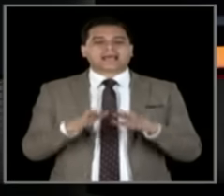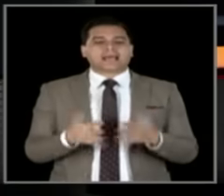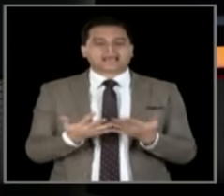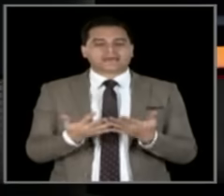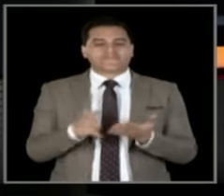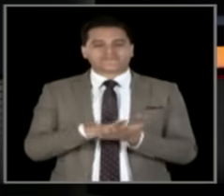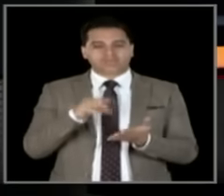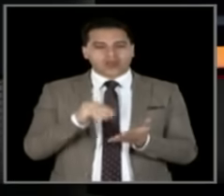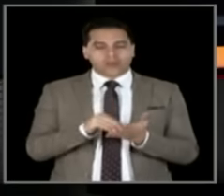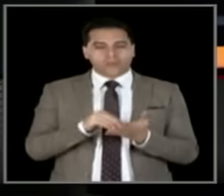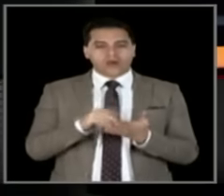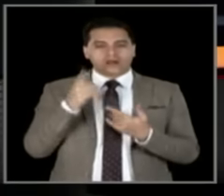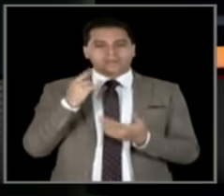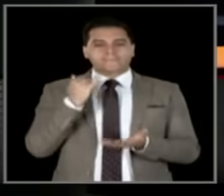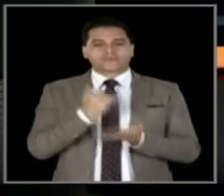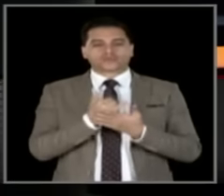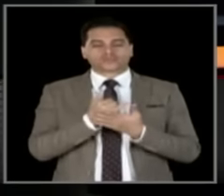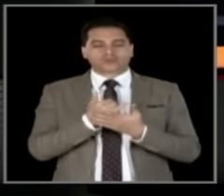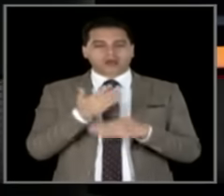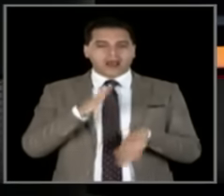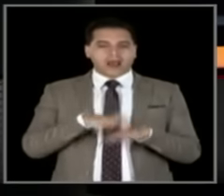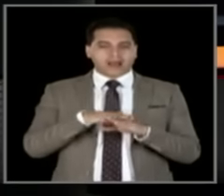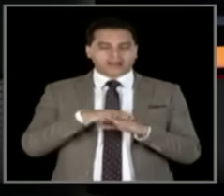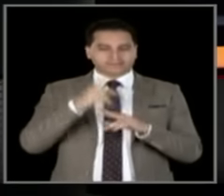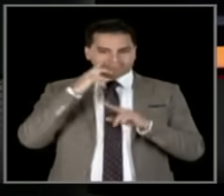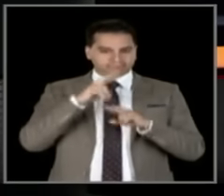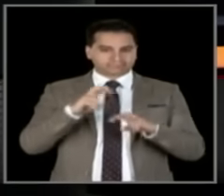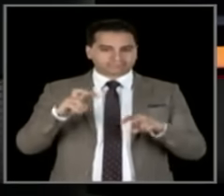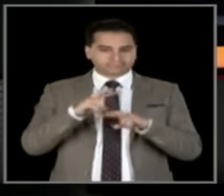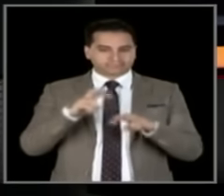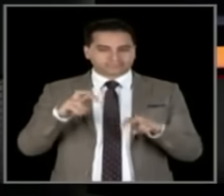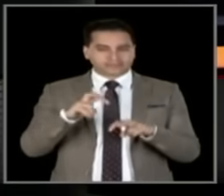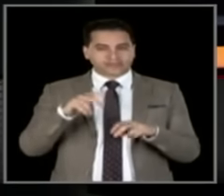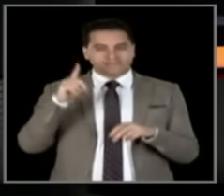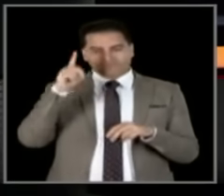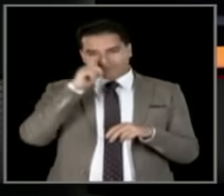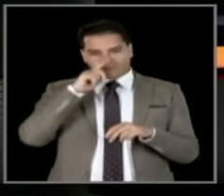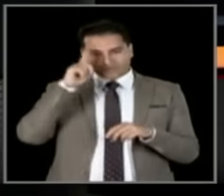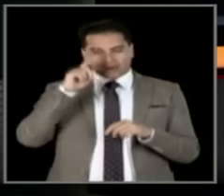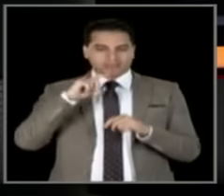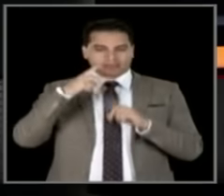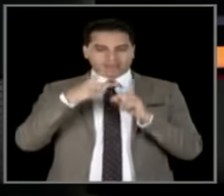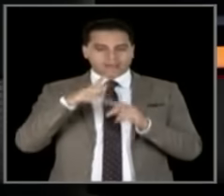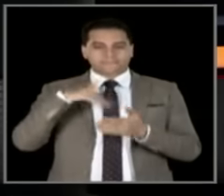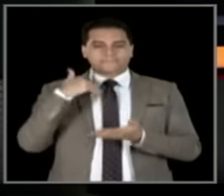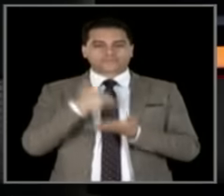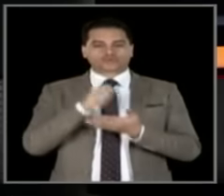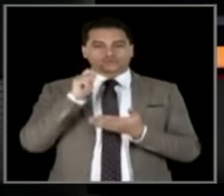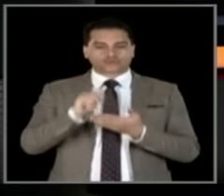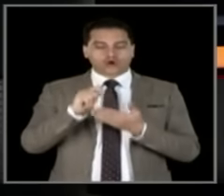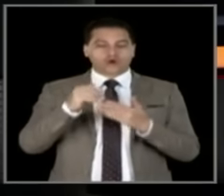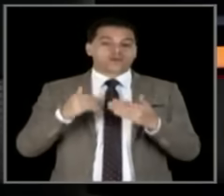في الأول اتعين كاشف للصعيد وبعد كده مستشار، وفي عهد السلطان ده بقى